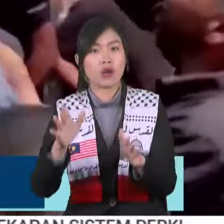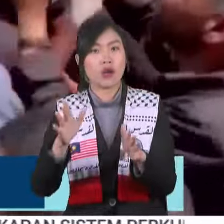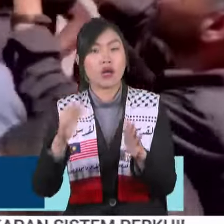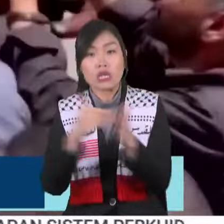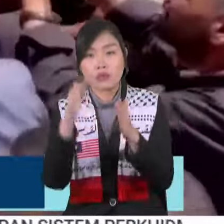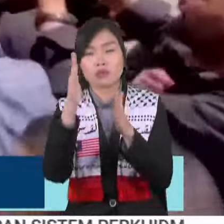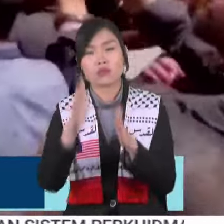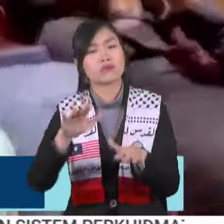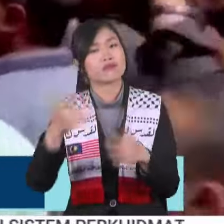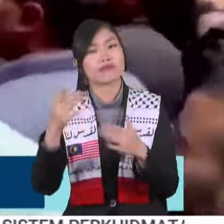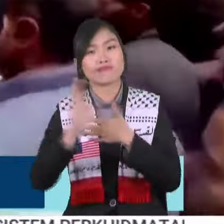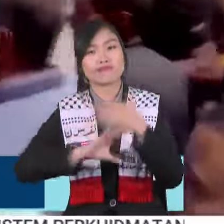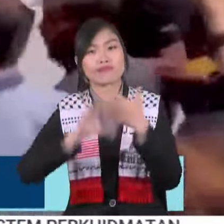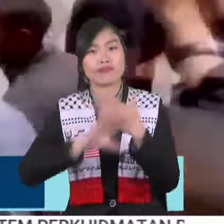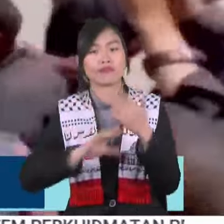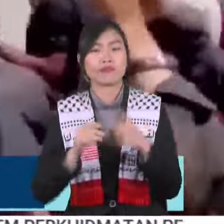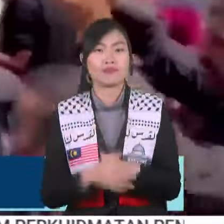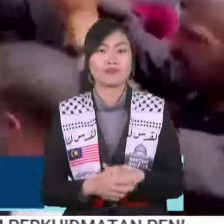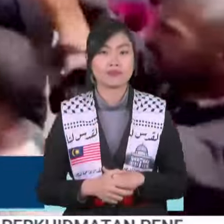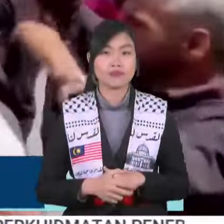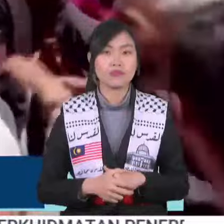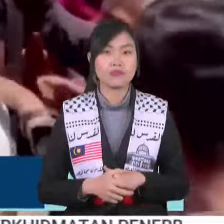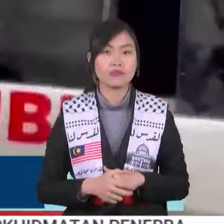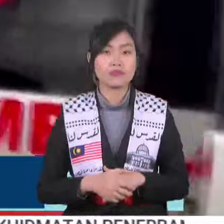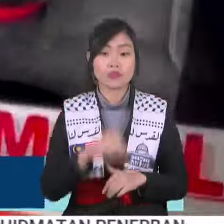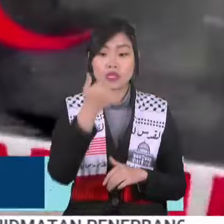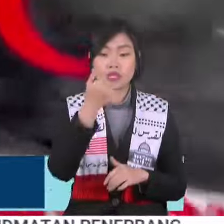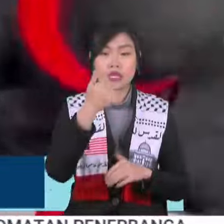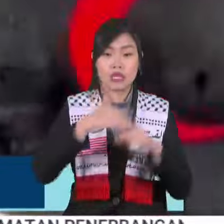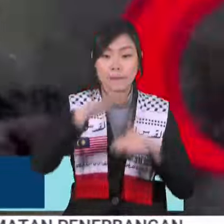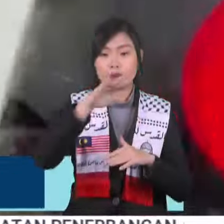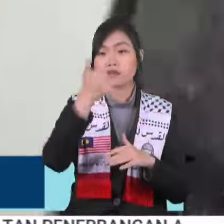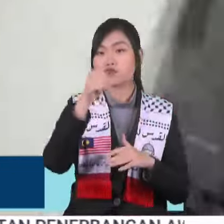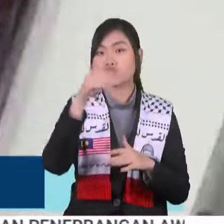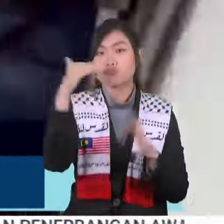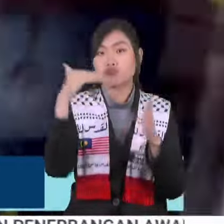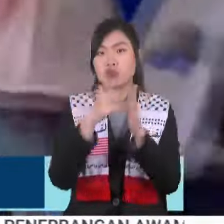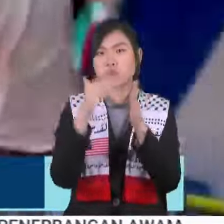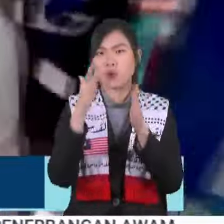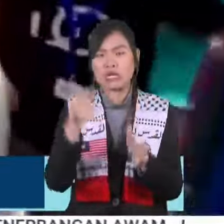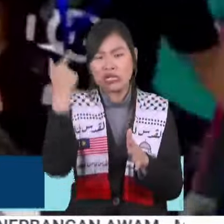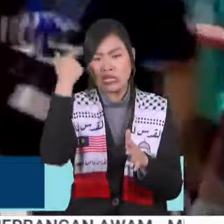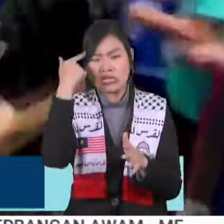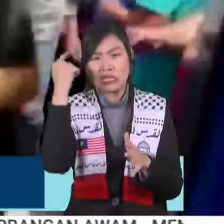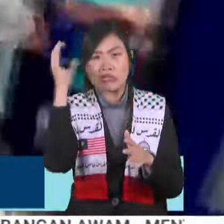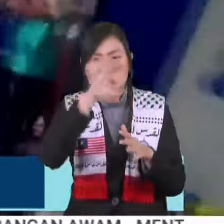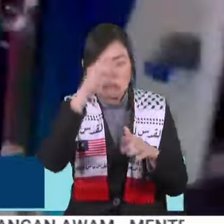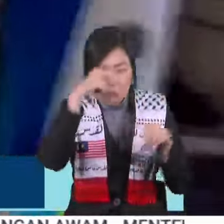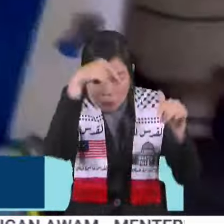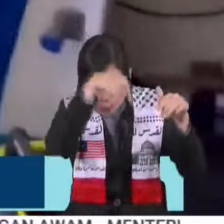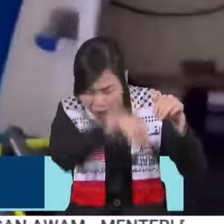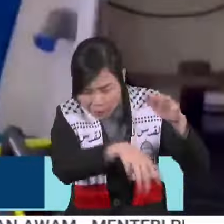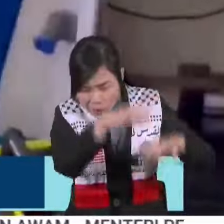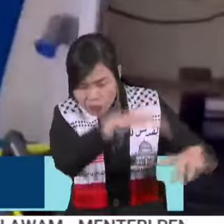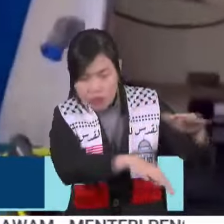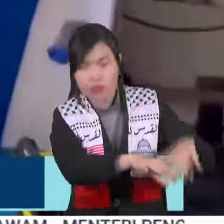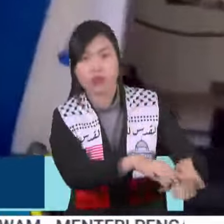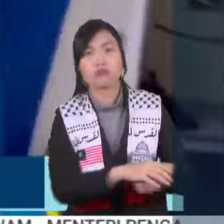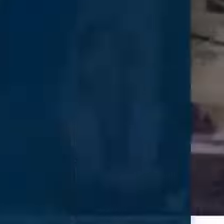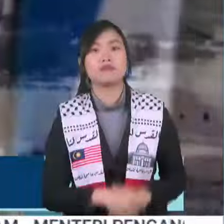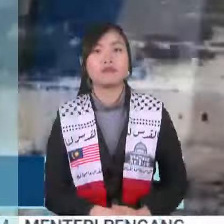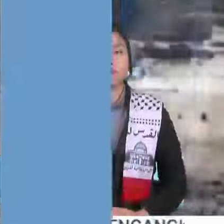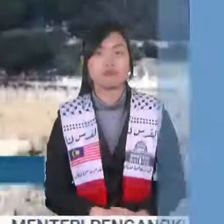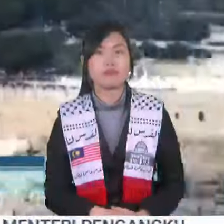86,377 lagi cedera sejak konflik tercetus. Manakala lebih 10,000 orang dikhuatiri tertimbus di bawah runtuhan.